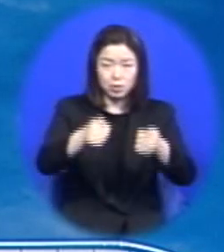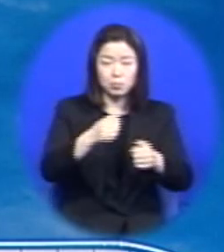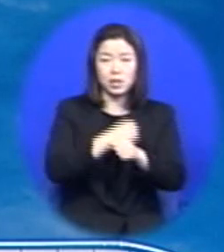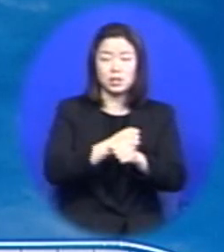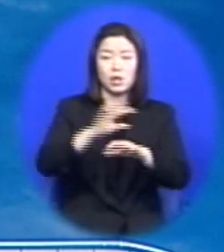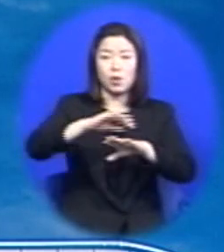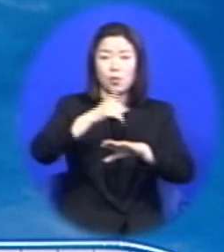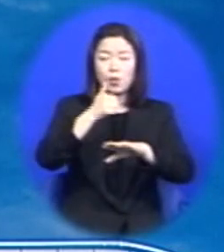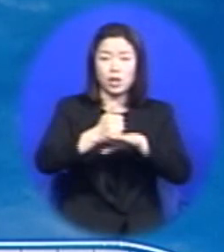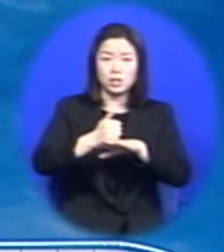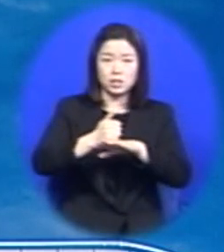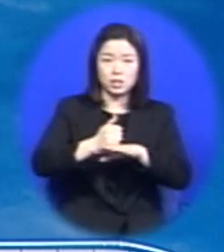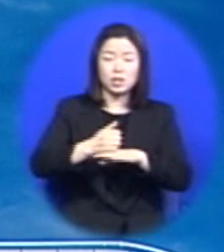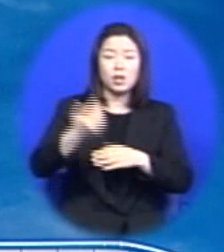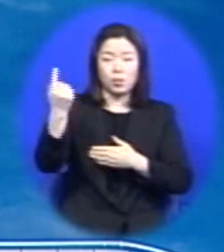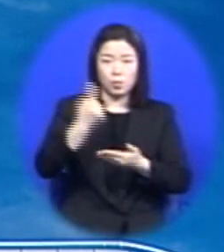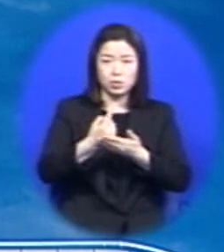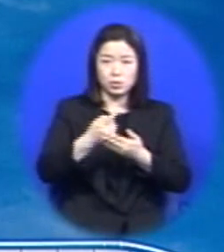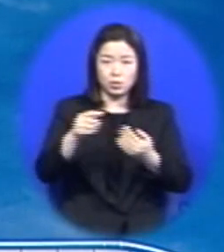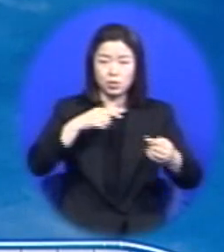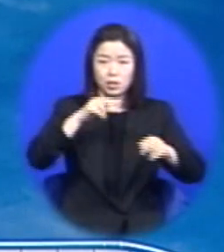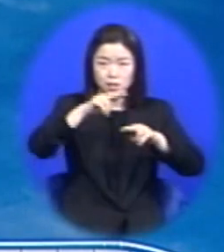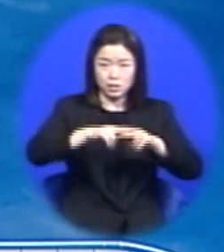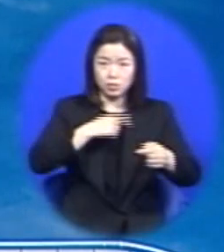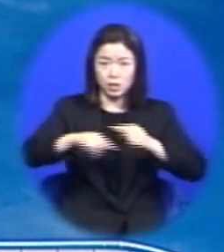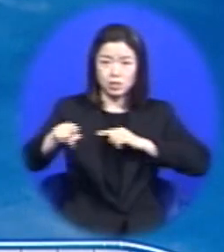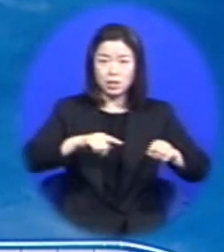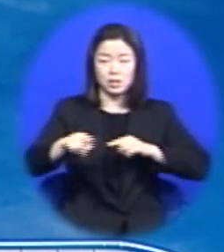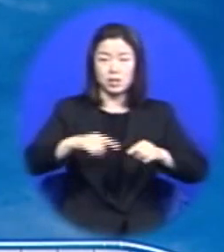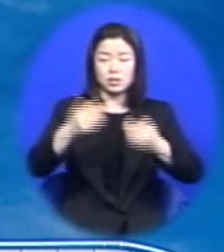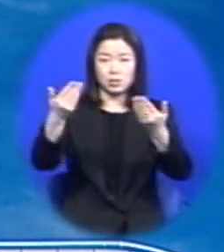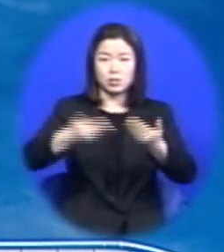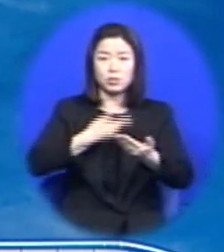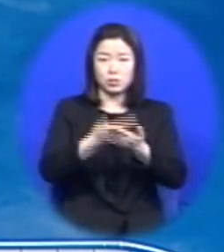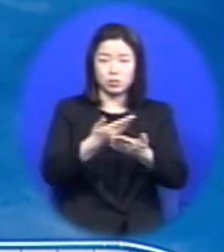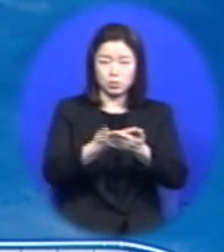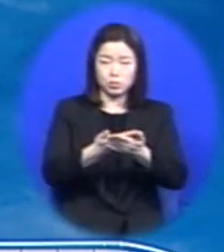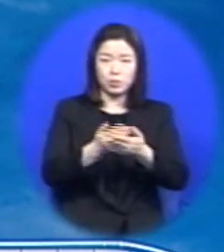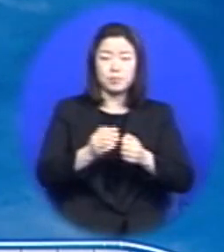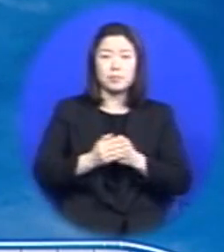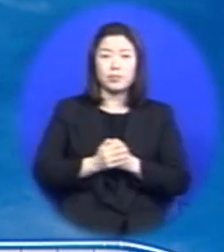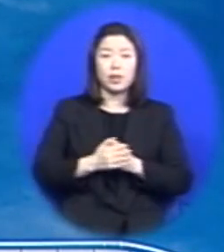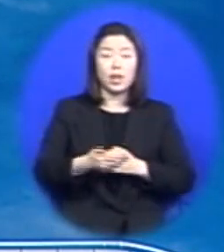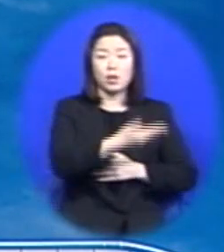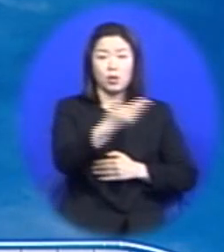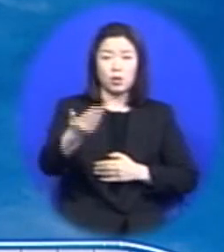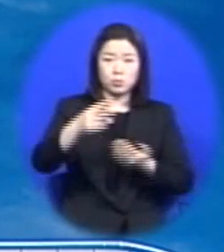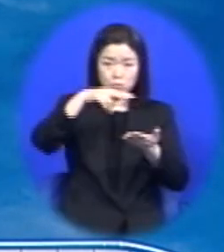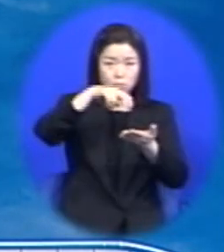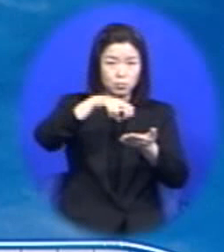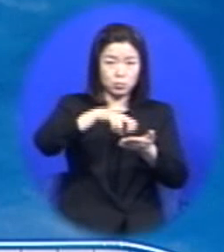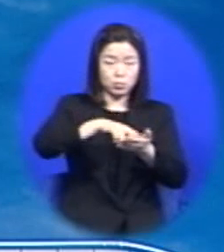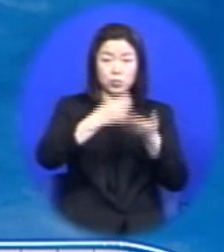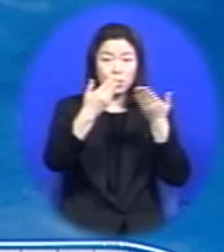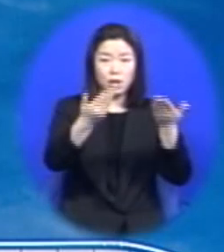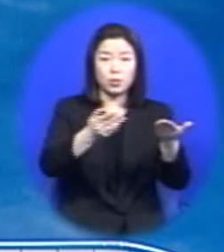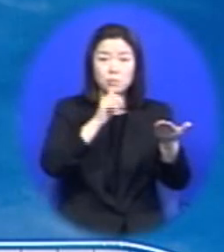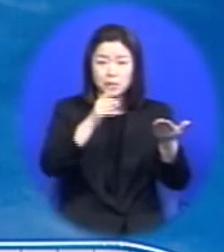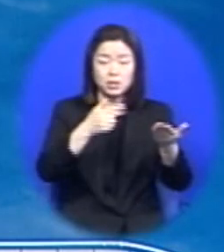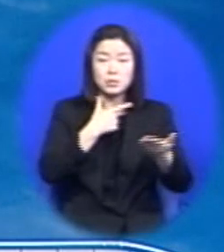왕이신 예수여 오셔서 좌정하사 다스리소서. 여러분 무릎을 꿇으려고 해드리고